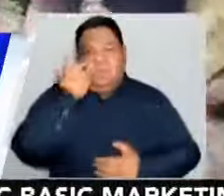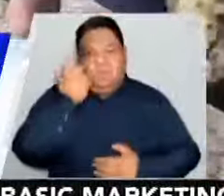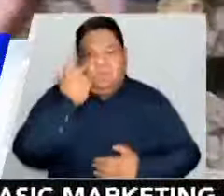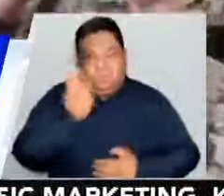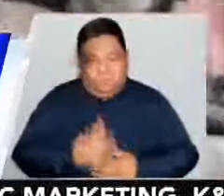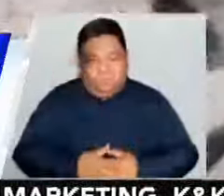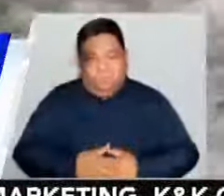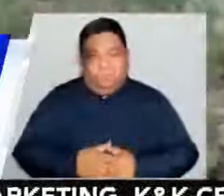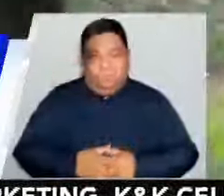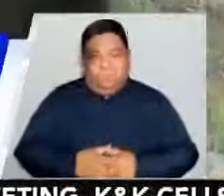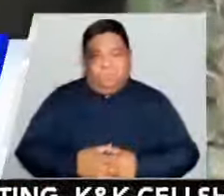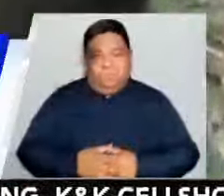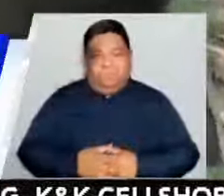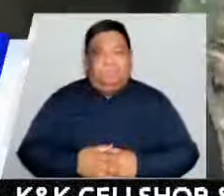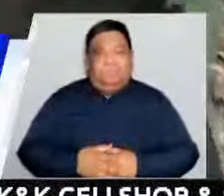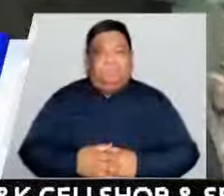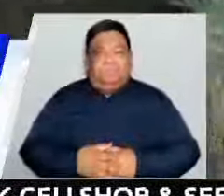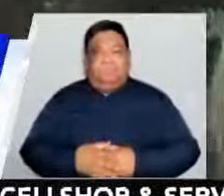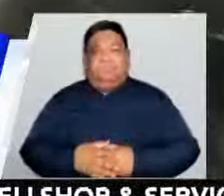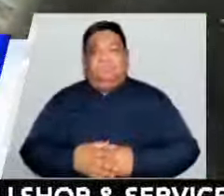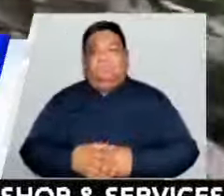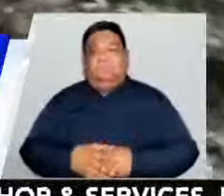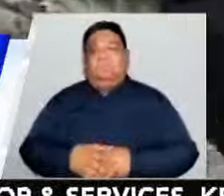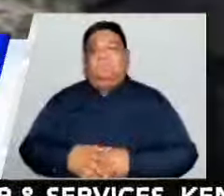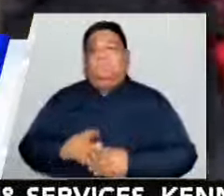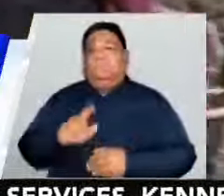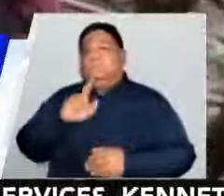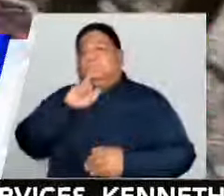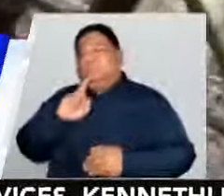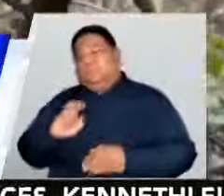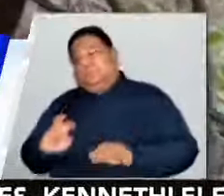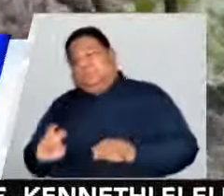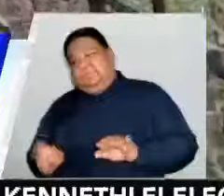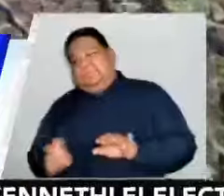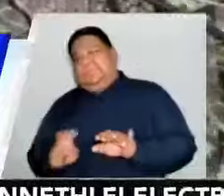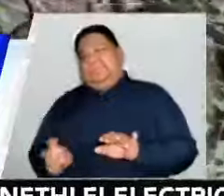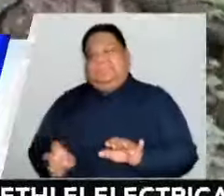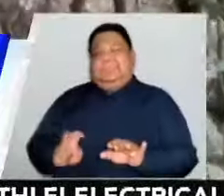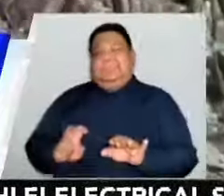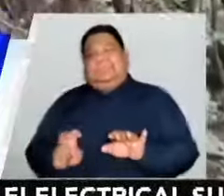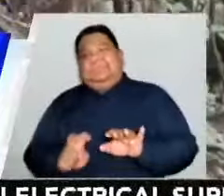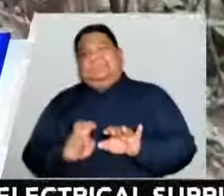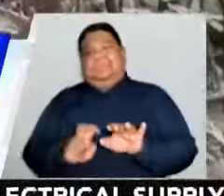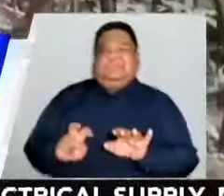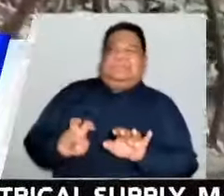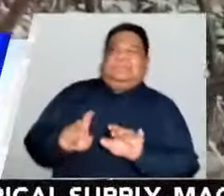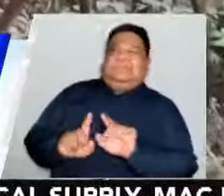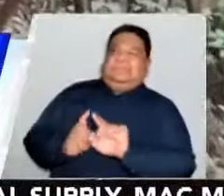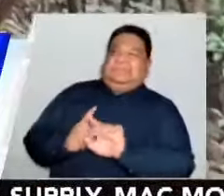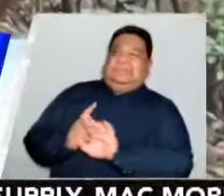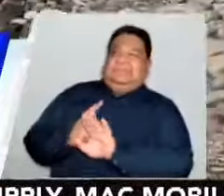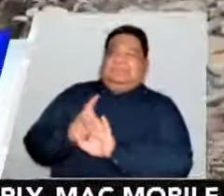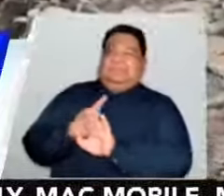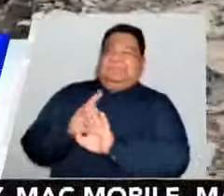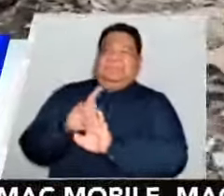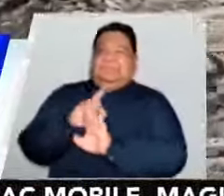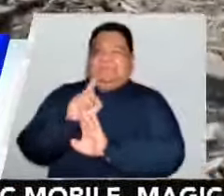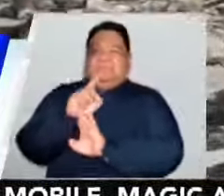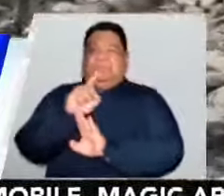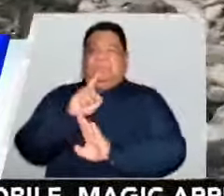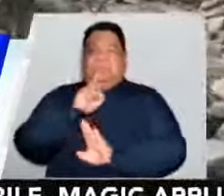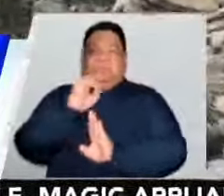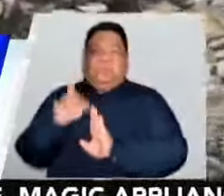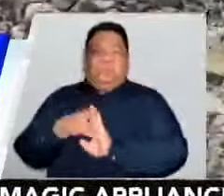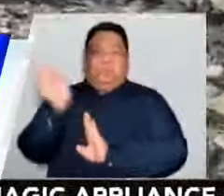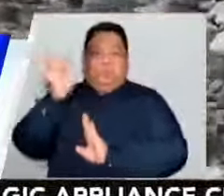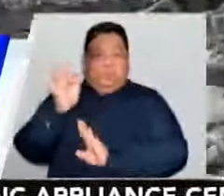Sa trail pa lang, masusubok na ang giting sa tarik at tulis ng mga batong dadaanan. Extra